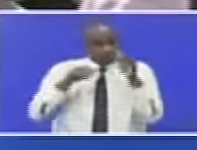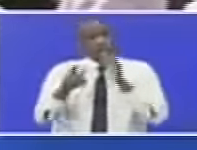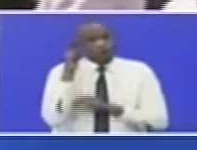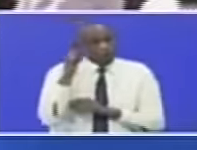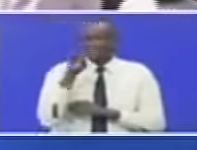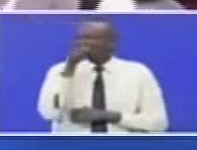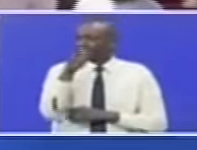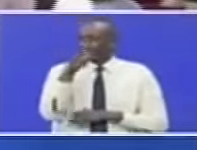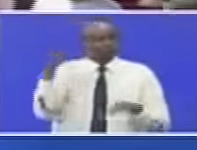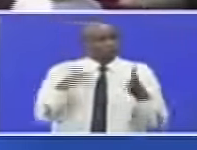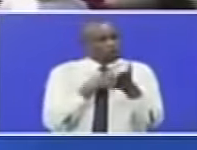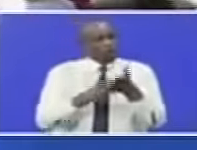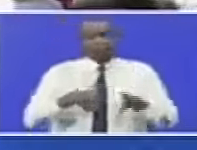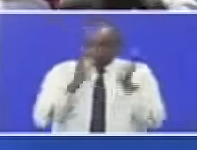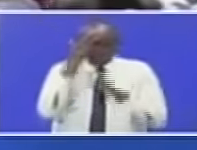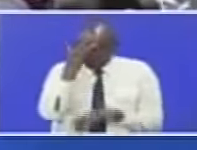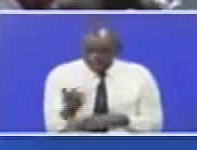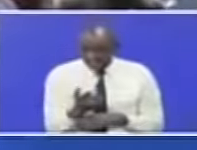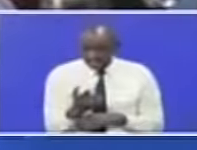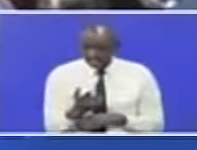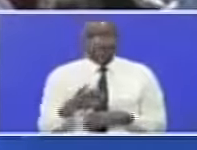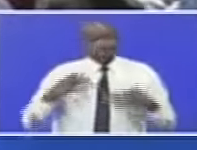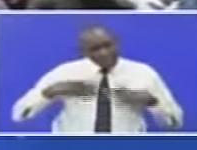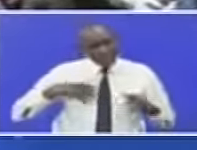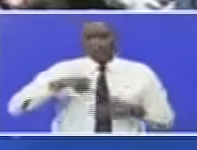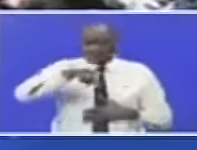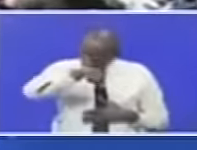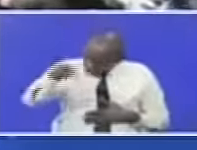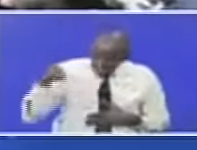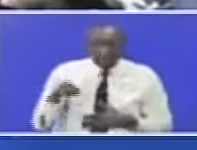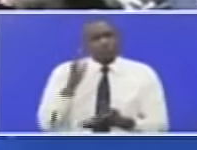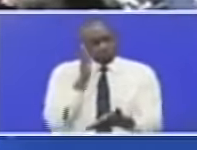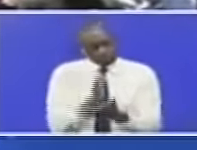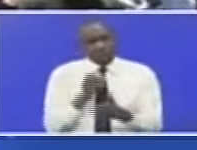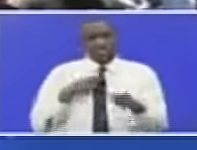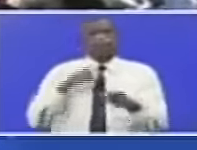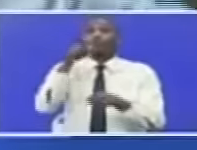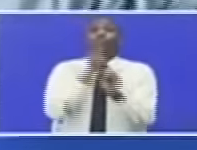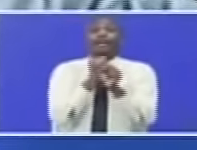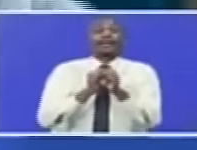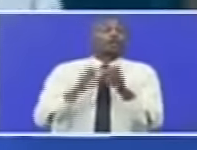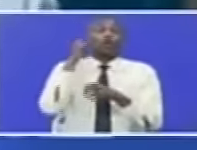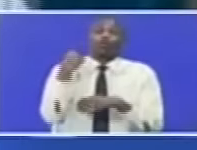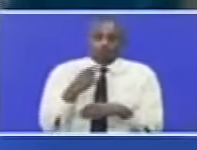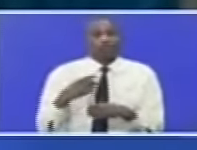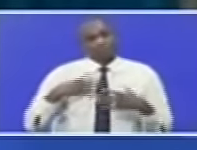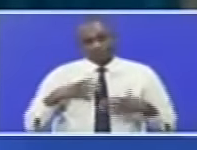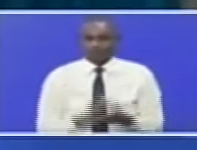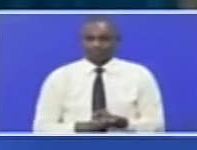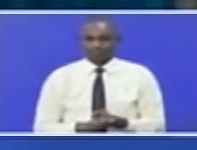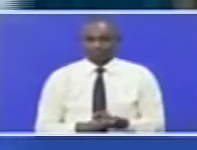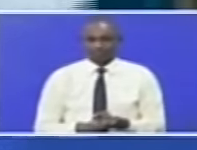kupos W Kenya hasa inapo zingati kuwa wananchi ndio nguzo muhimu katika utzi wa sheria katika fungu ya